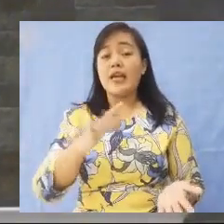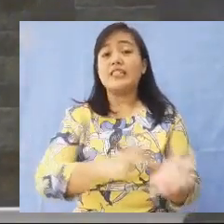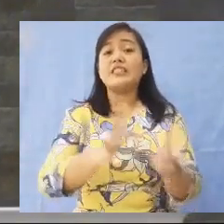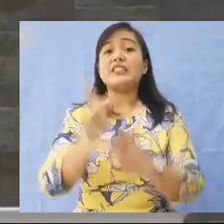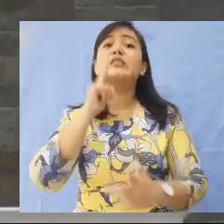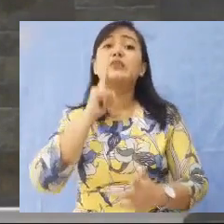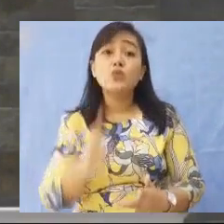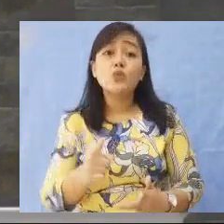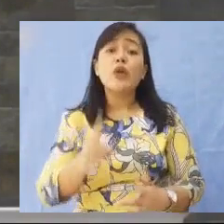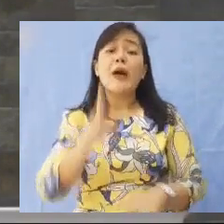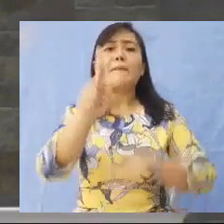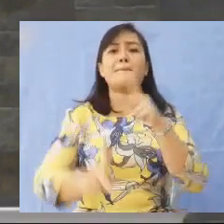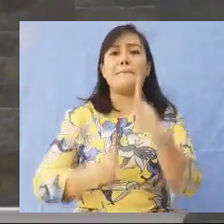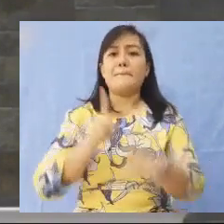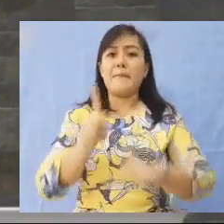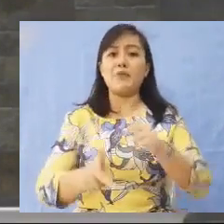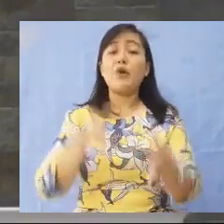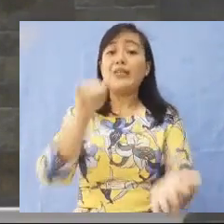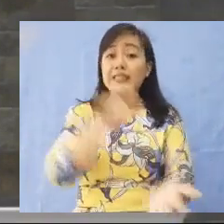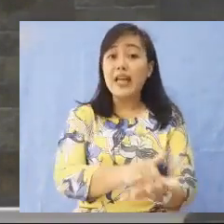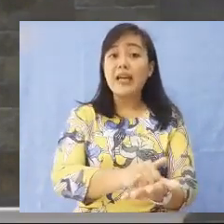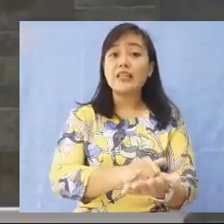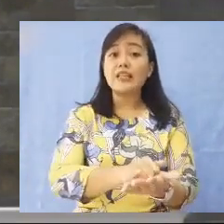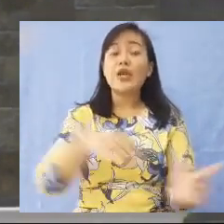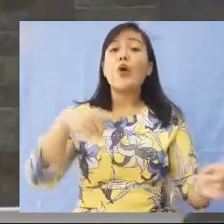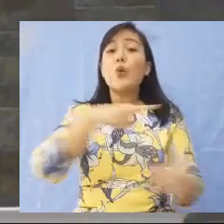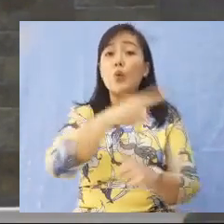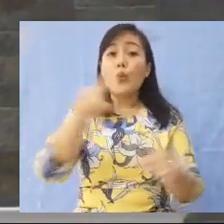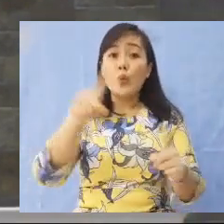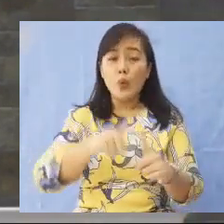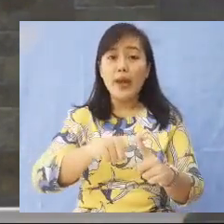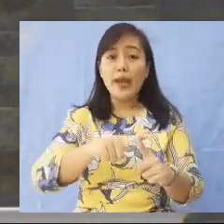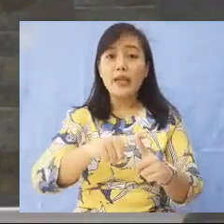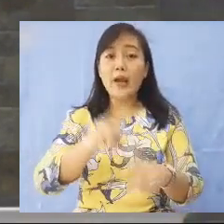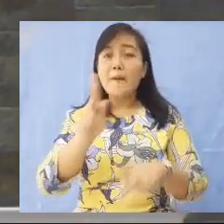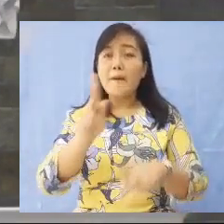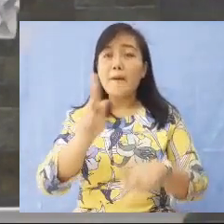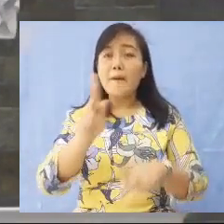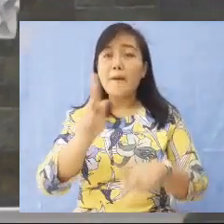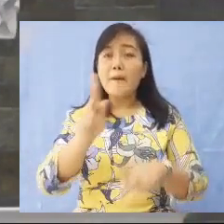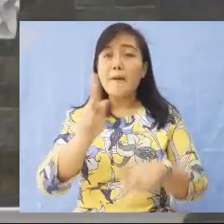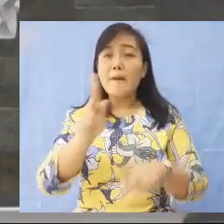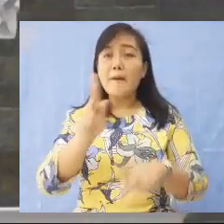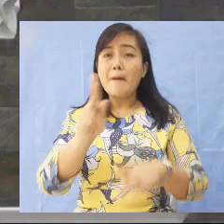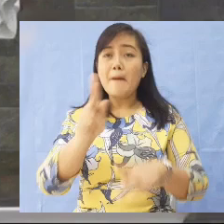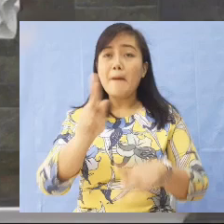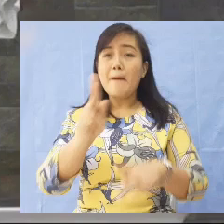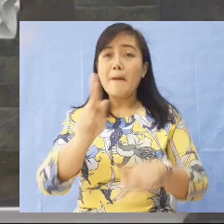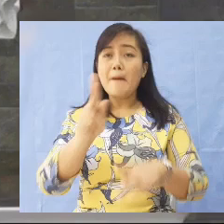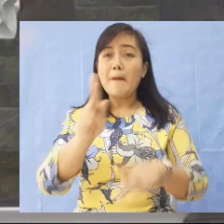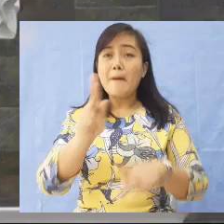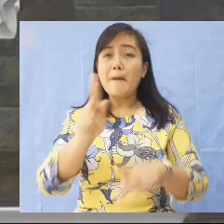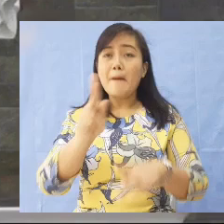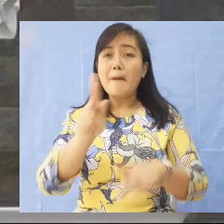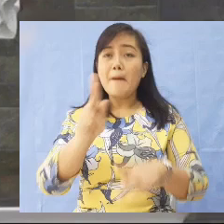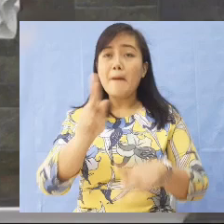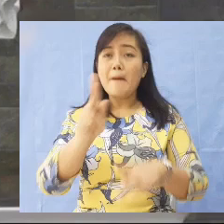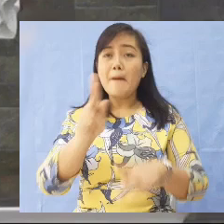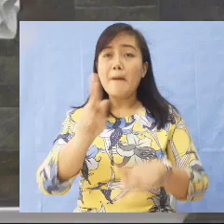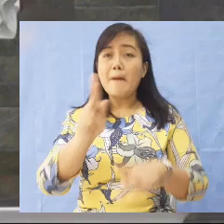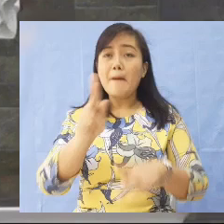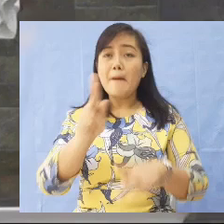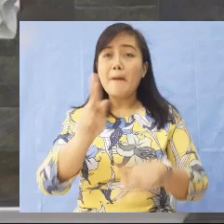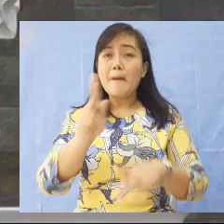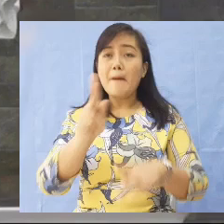yung tubig na yan at magiging bukal yan at magiging ilog, a rivers of living